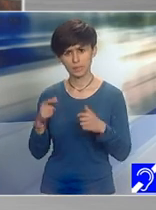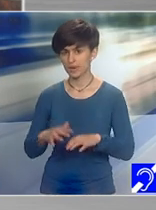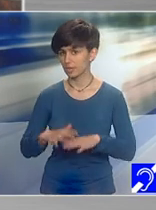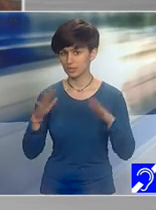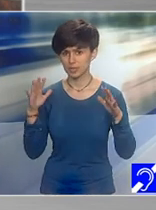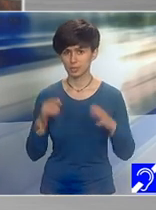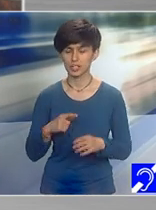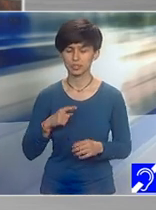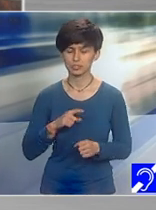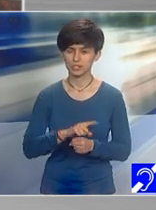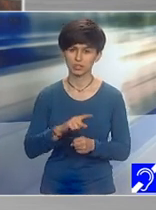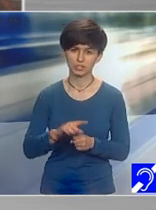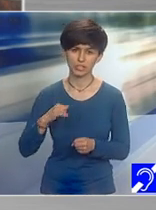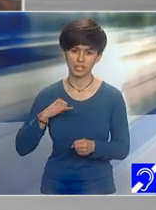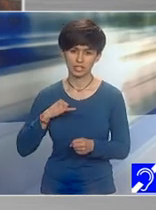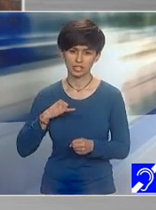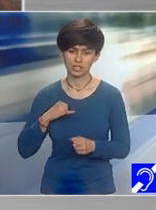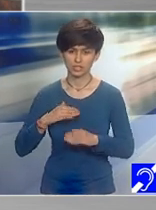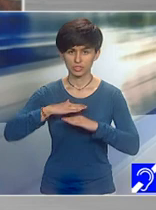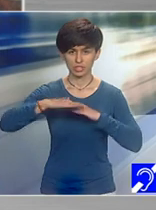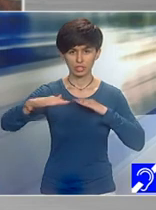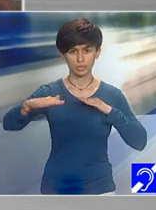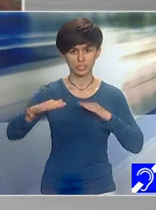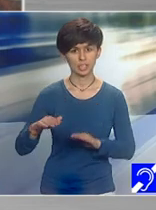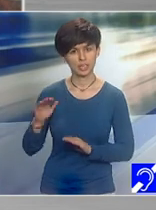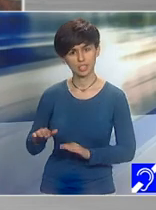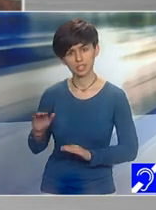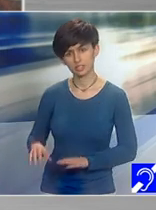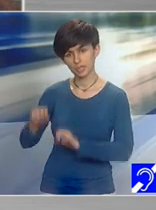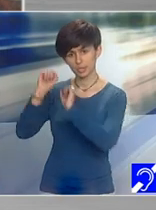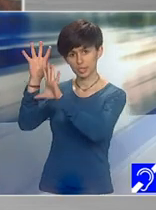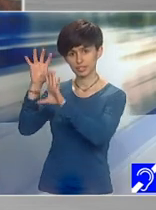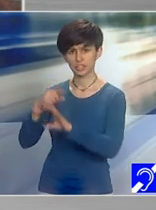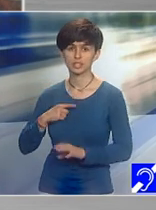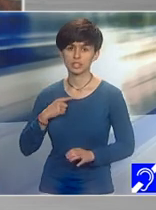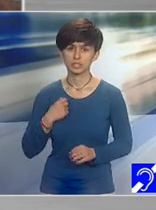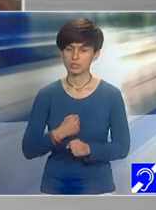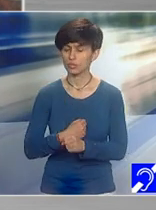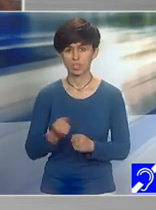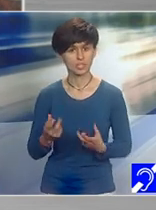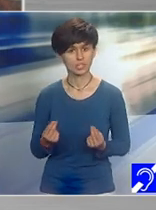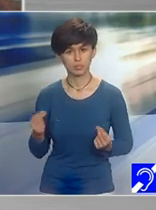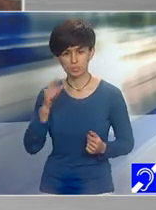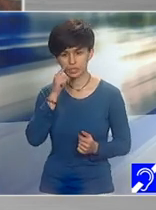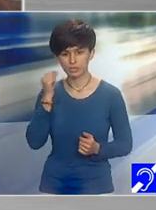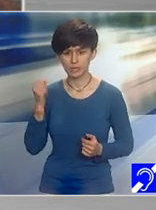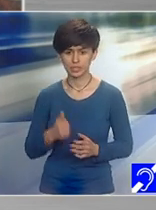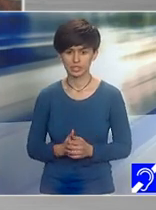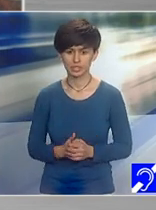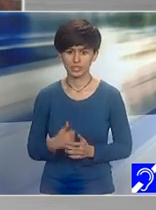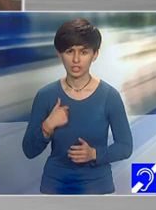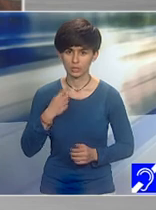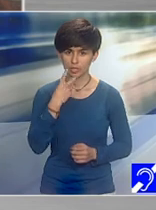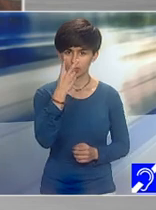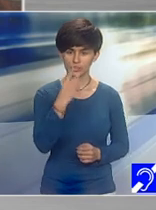multe chestii interesante, printre care și un teren de basket. Este plin tot timpul. Am văzut oameni de 60 ceva de ani și au dat jos sacou în cămașă,